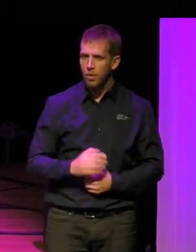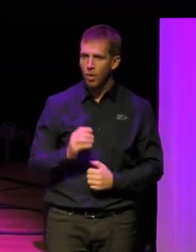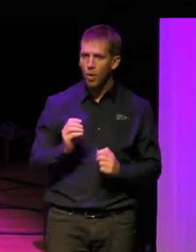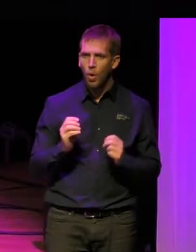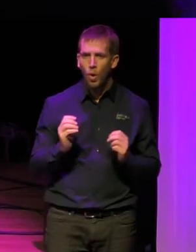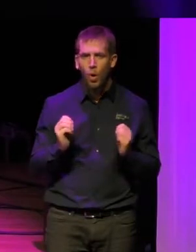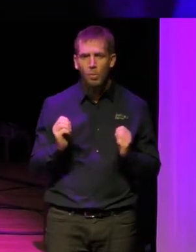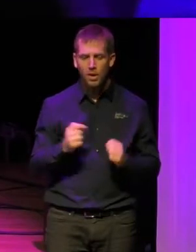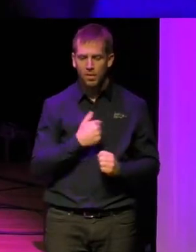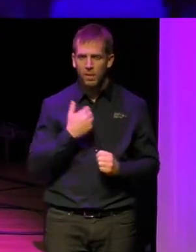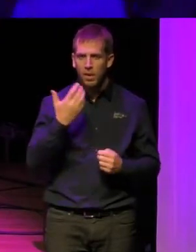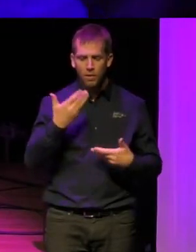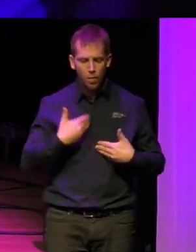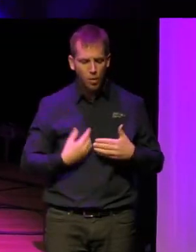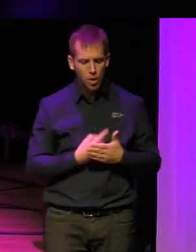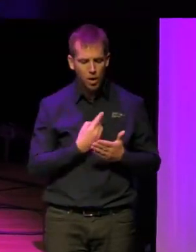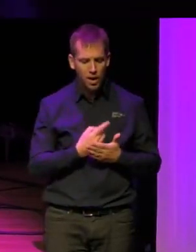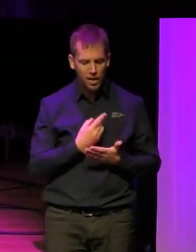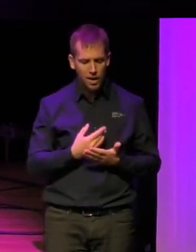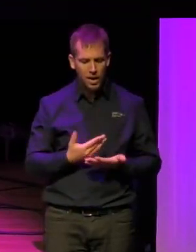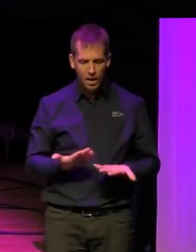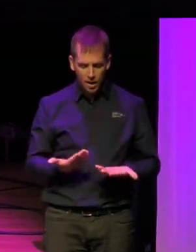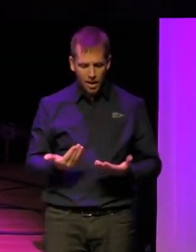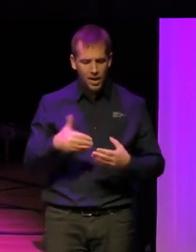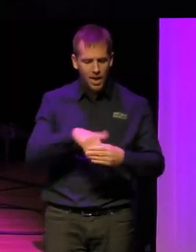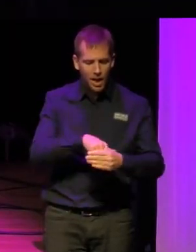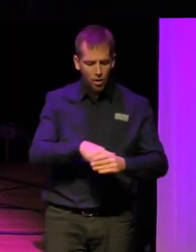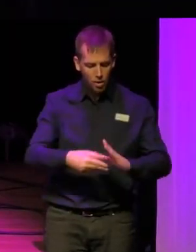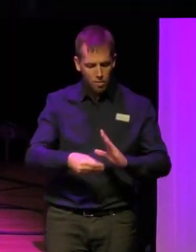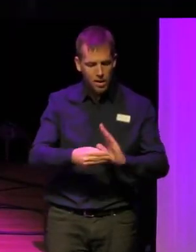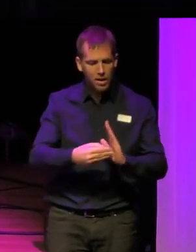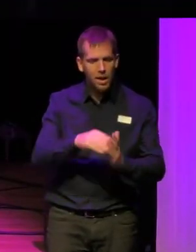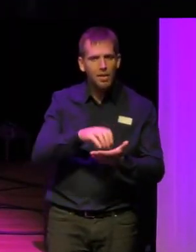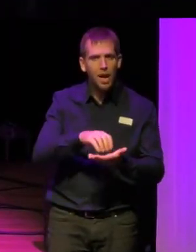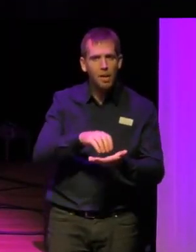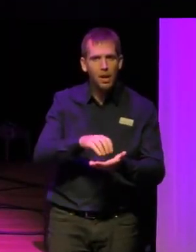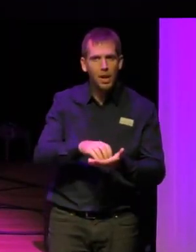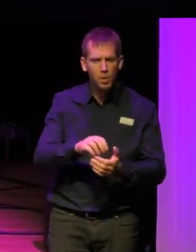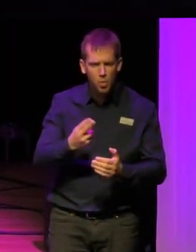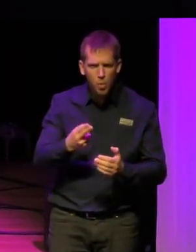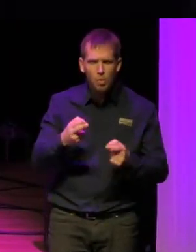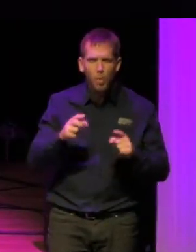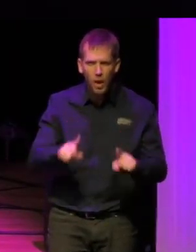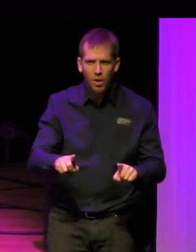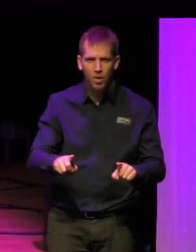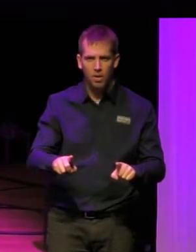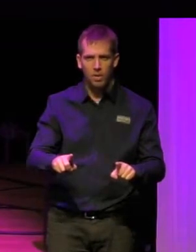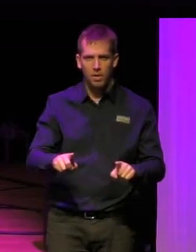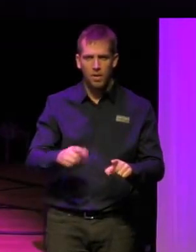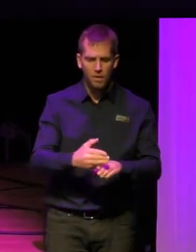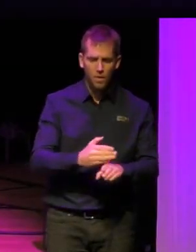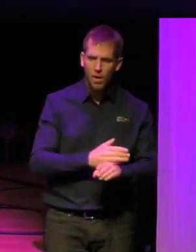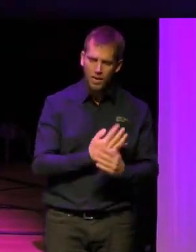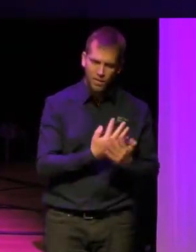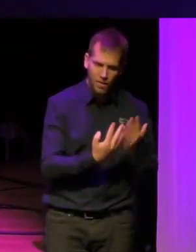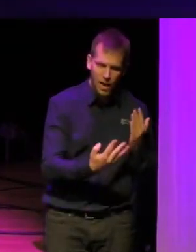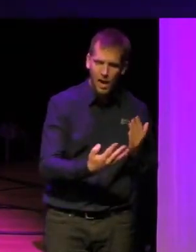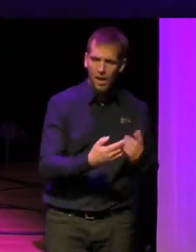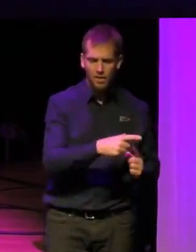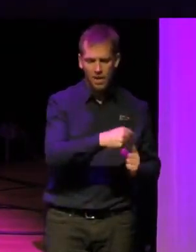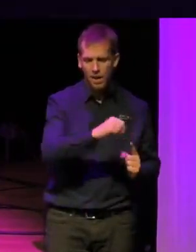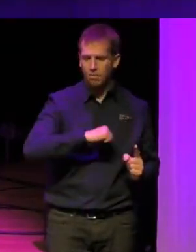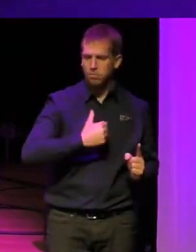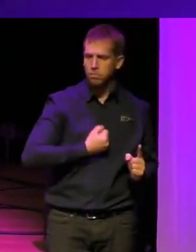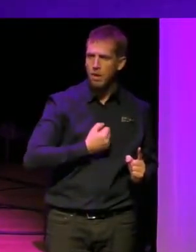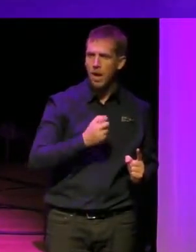att vi får bidra till samhället. Och det är nu, innan det är för sent för några mer har tagit sitt liv